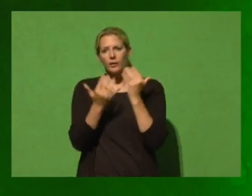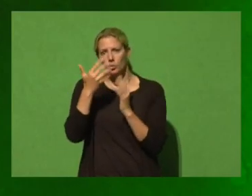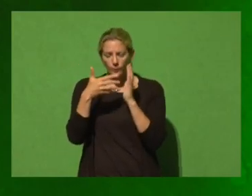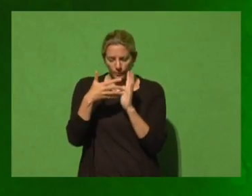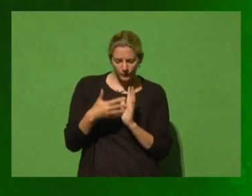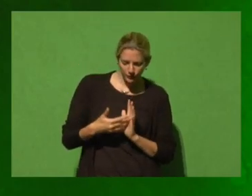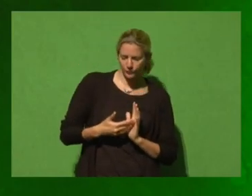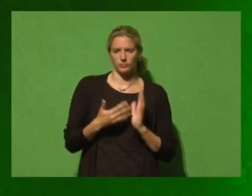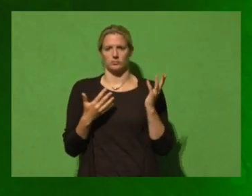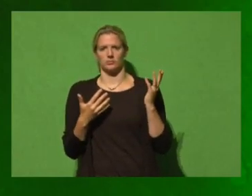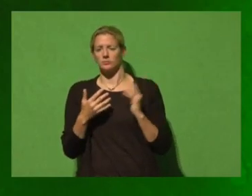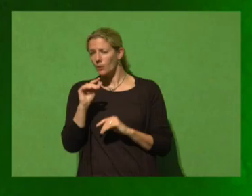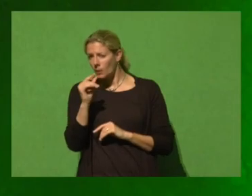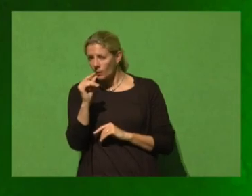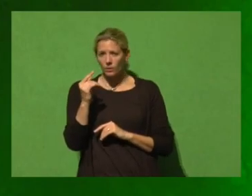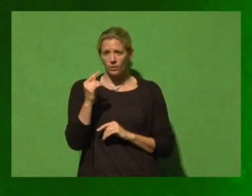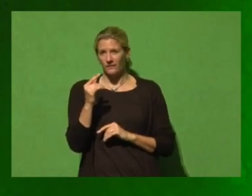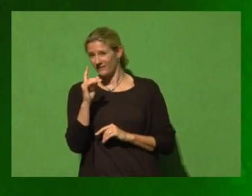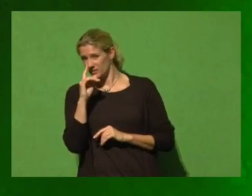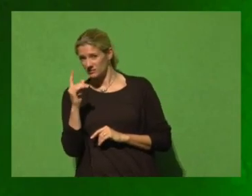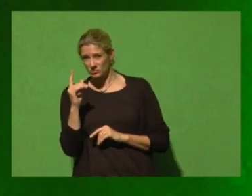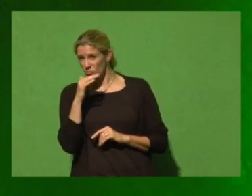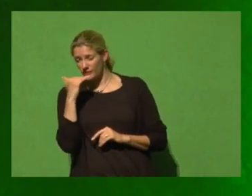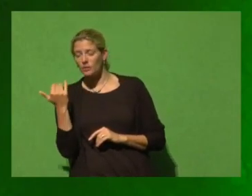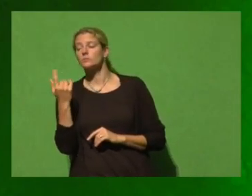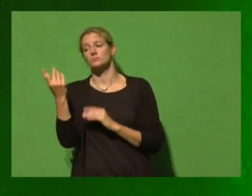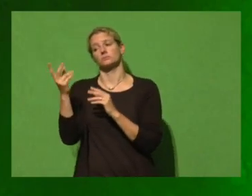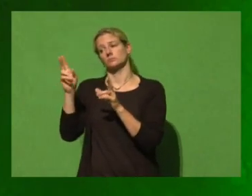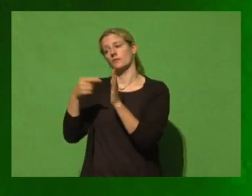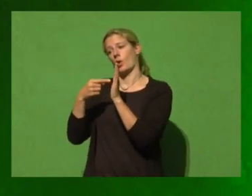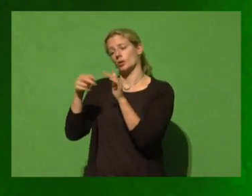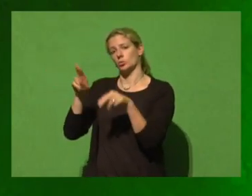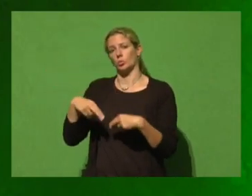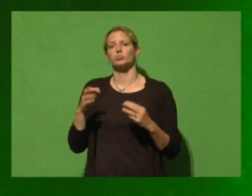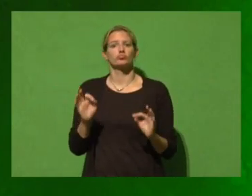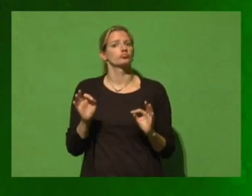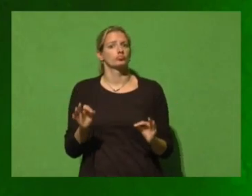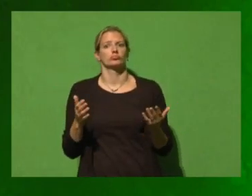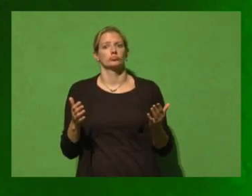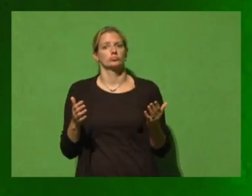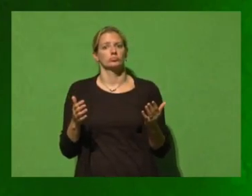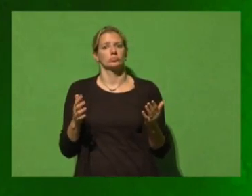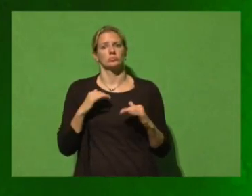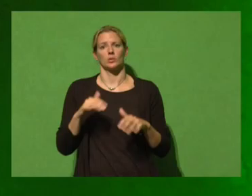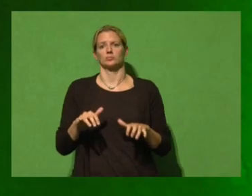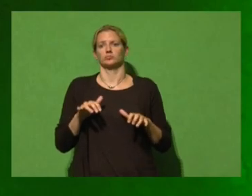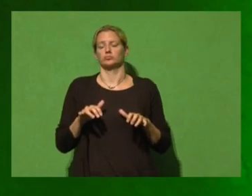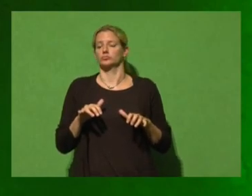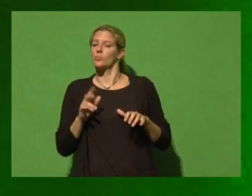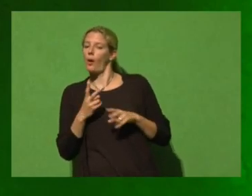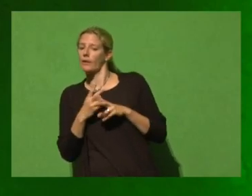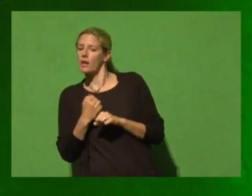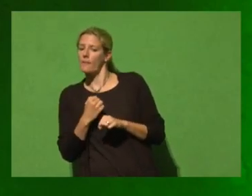auch geringe Beträge wieder eingefordert worden und entsprechende Rückbehalte für noch auszuführende